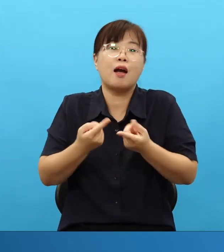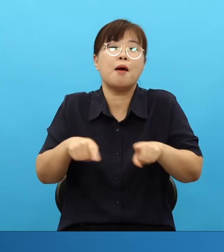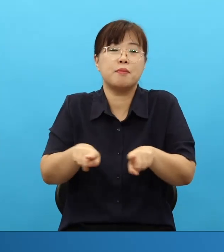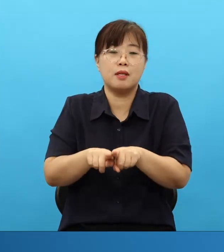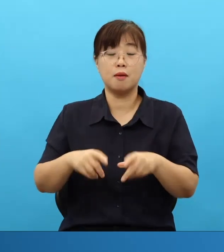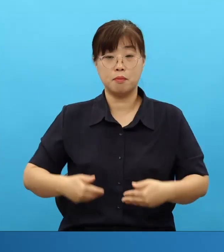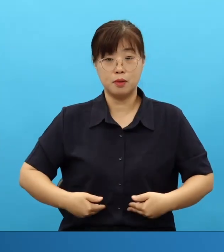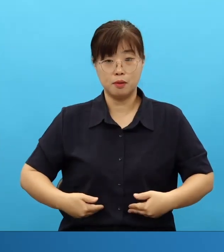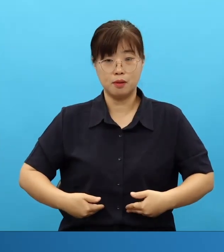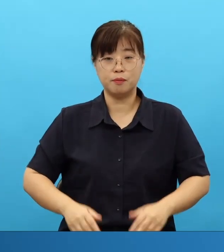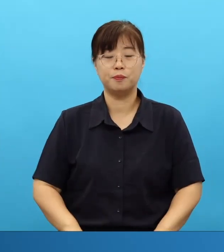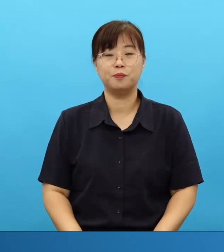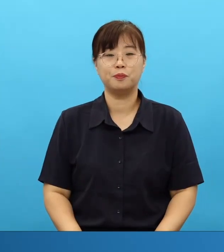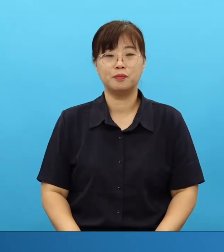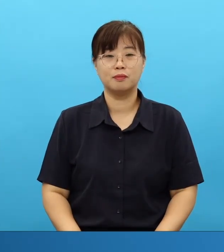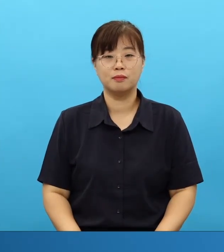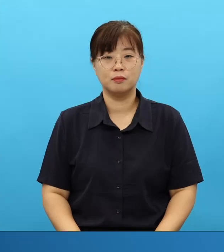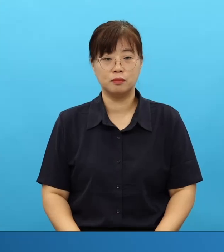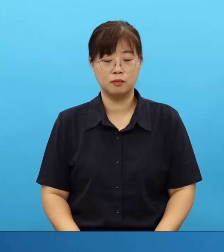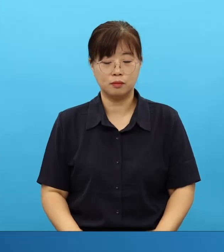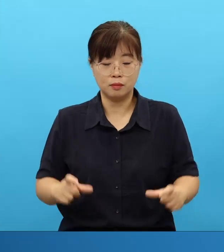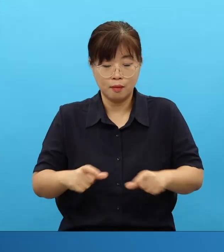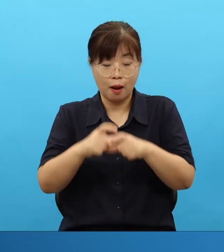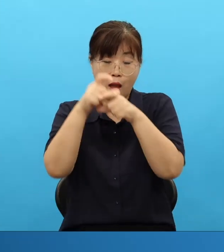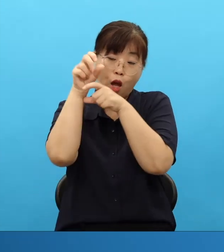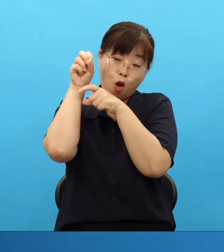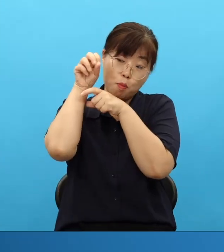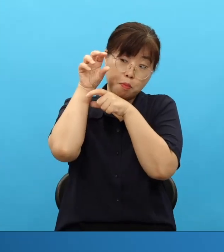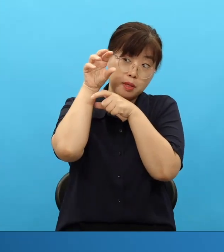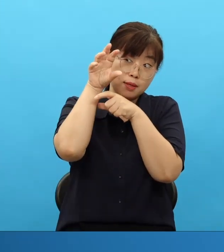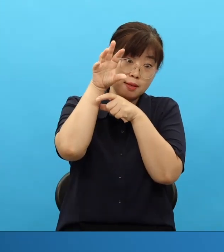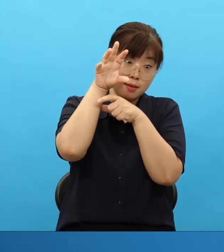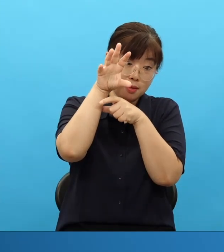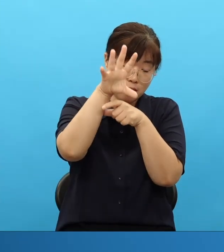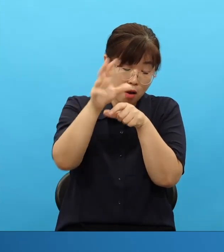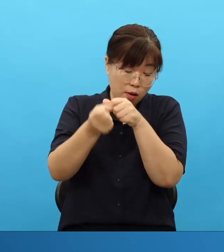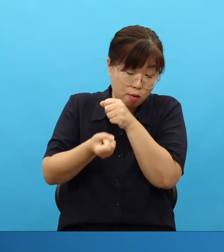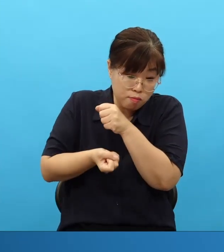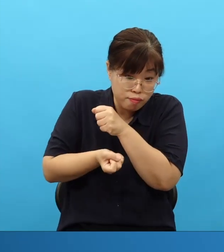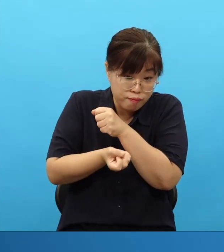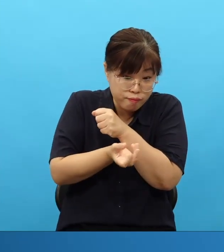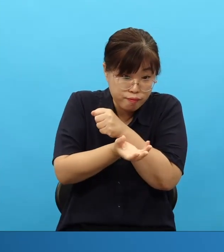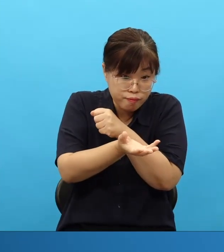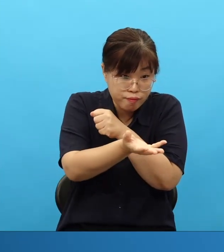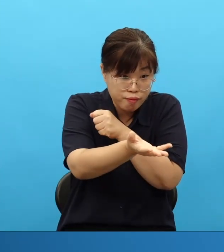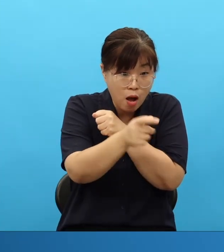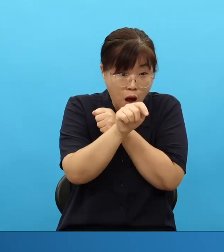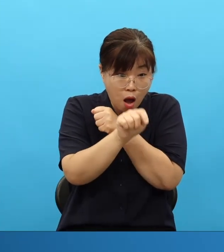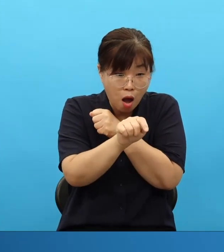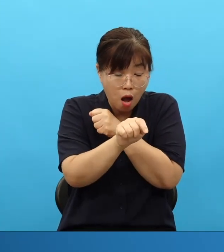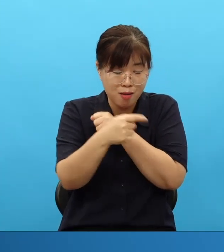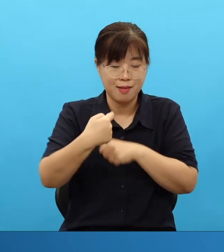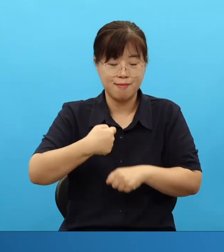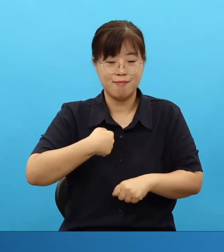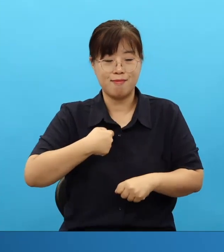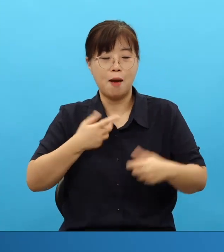들어다이 빛의 여정이 나의 망대가 되도록 바꿔야